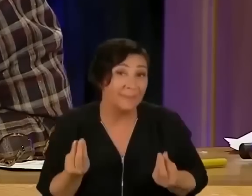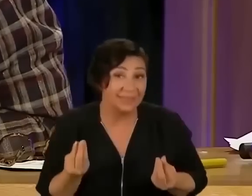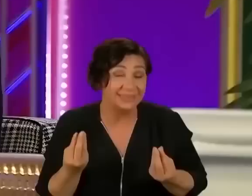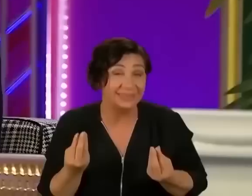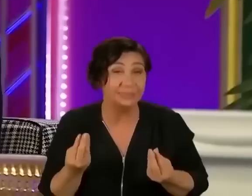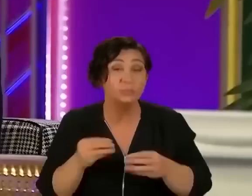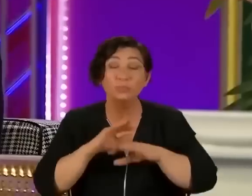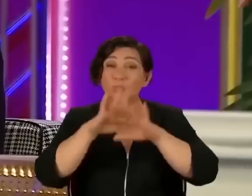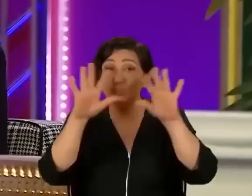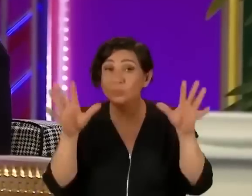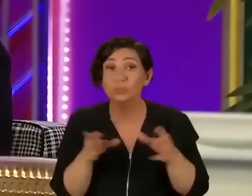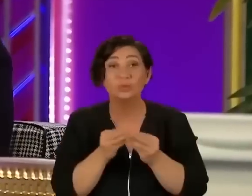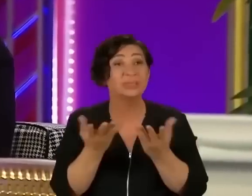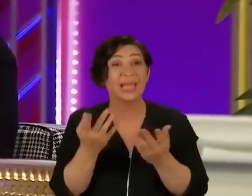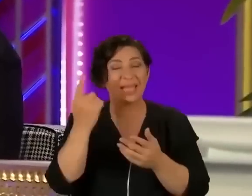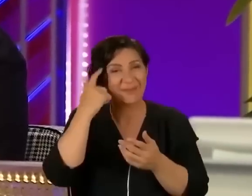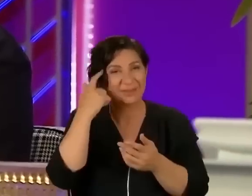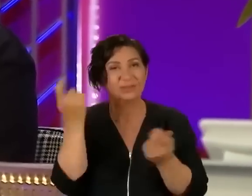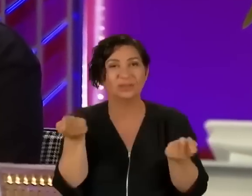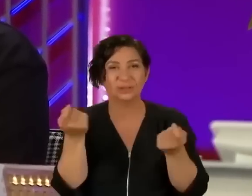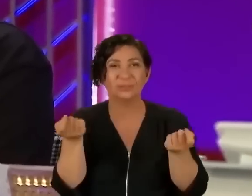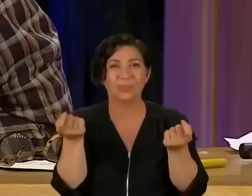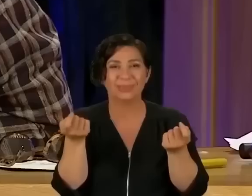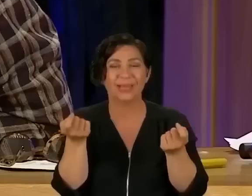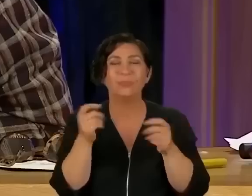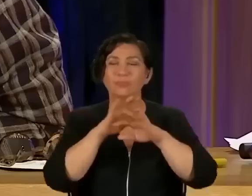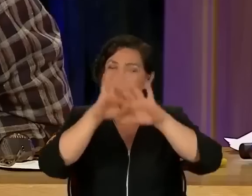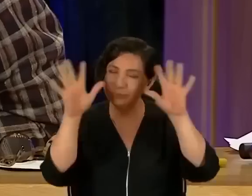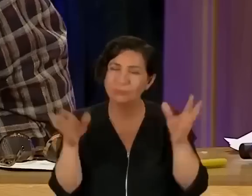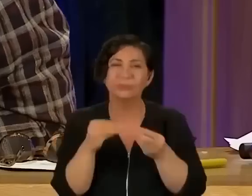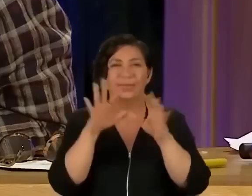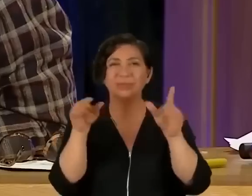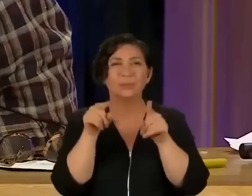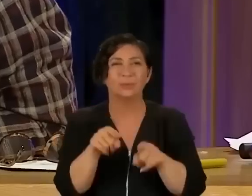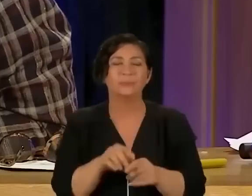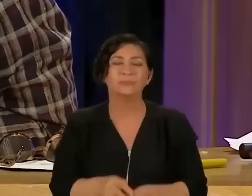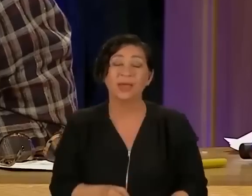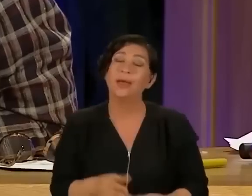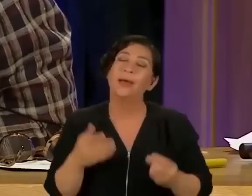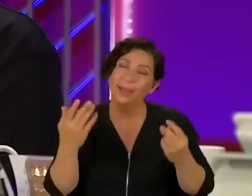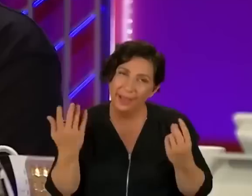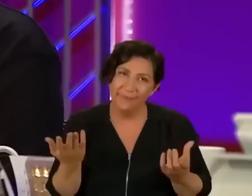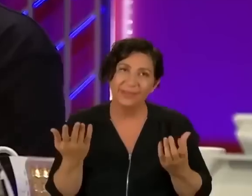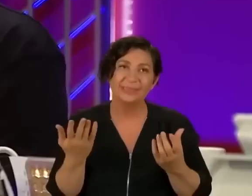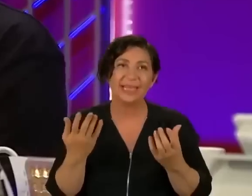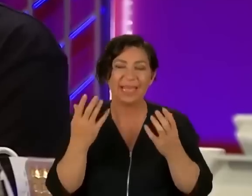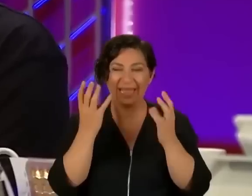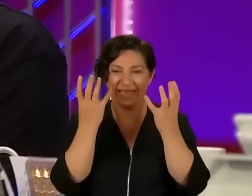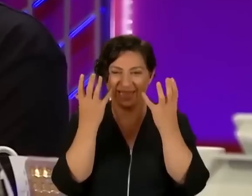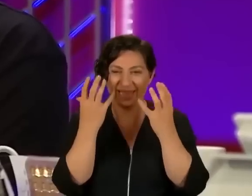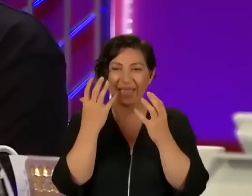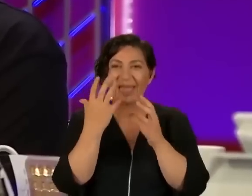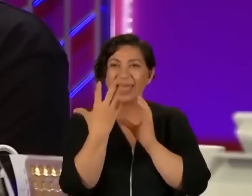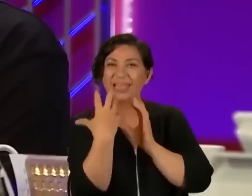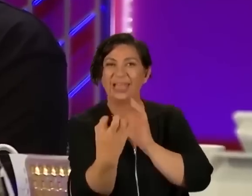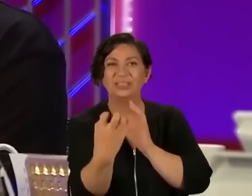olabilir. Bütün mesele burada kafayı çalıştırabilmekte. Bütün mesele bu. Evet yani hani kalıcı bir mesaj da